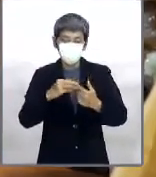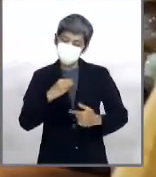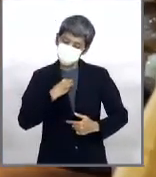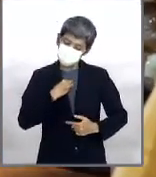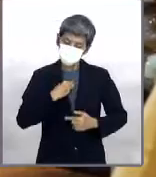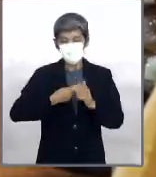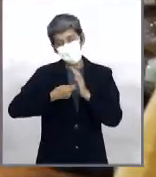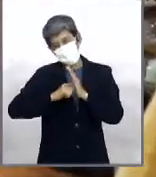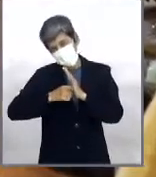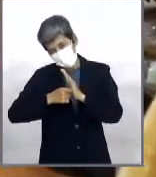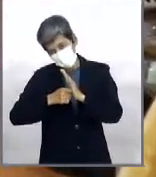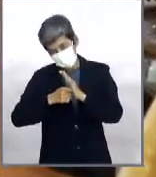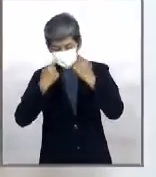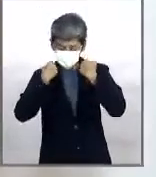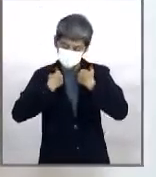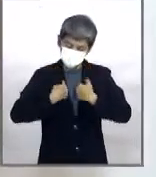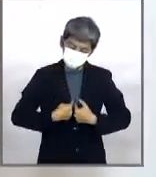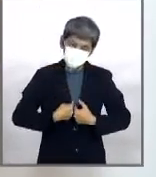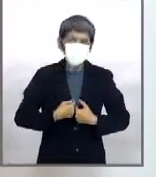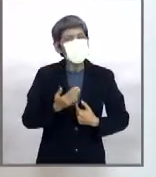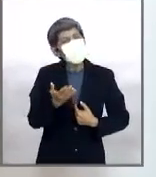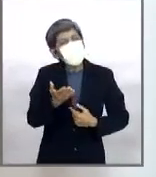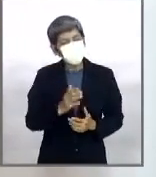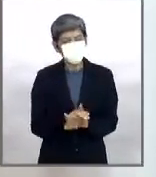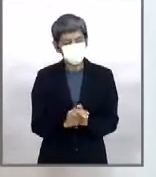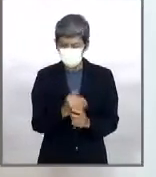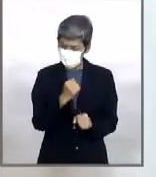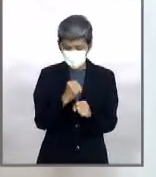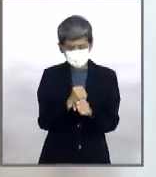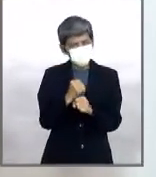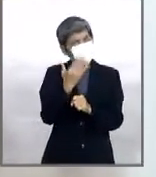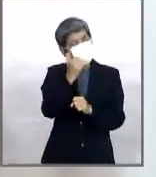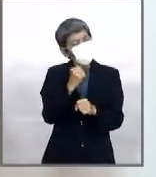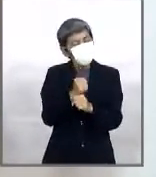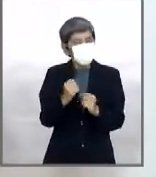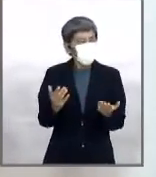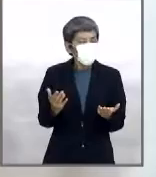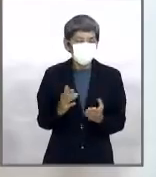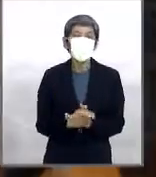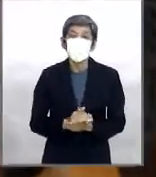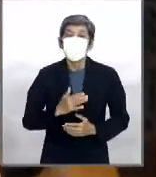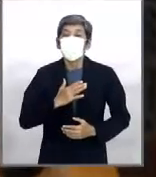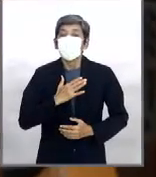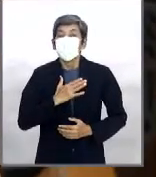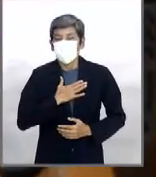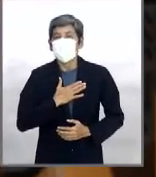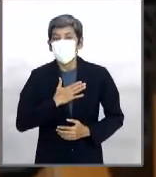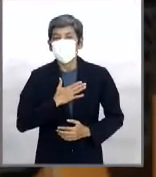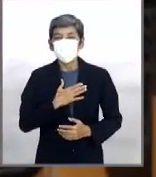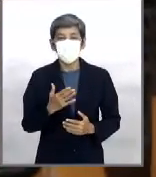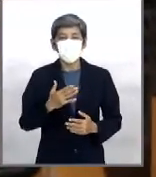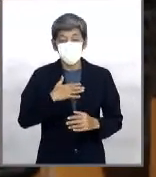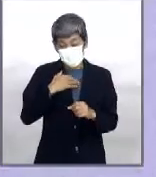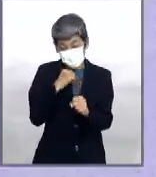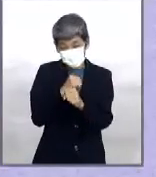มีพวงกุญแจใช่ไหมมีสร้อยทำไมอยู่ดีๆสิ่งนี้มาเข้ามาในชีวิตพี่ได้ยังไง ก็ต้องบอกว่าในช่วงจังหวะ